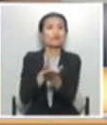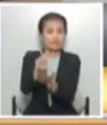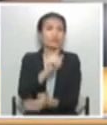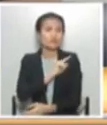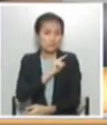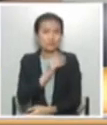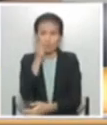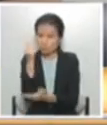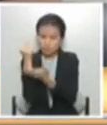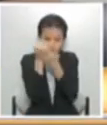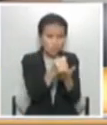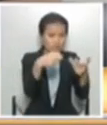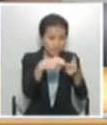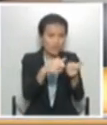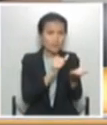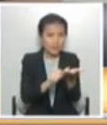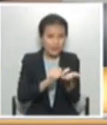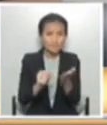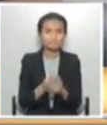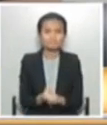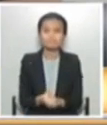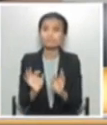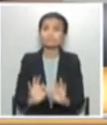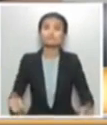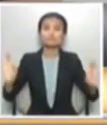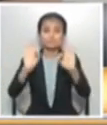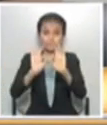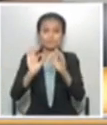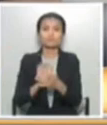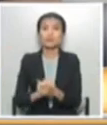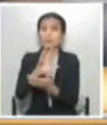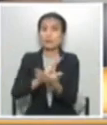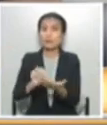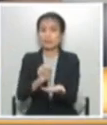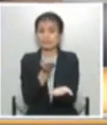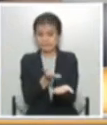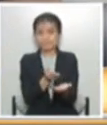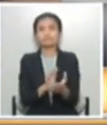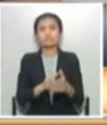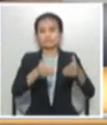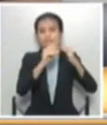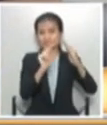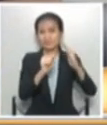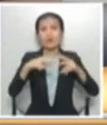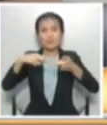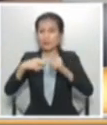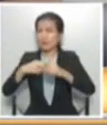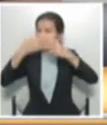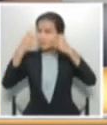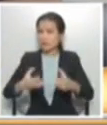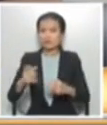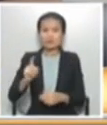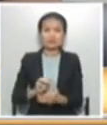ยแก้ไขปัญหาเหล่านี้ด้วยนะครับโดยเฉพาะอย่างยิ่งในมหาลัยแห่งนี้นะครับมีปัญหาอย่างมากคือปัญหาของการบริห